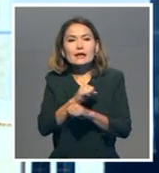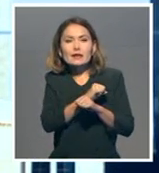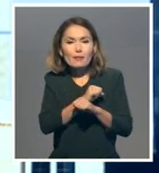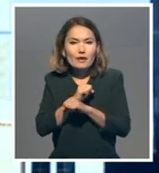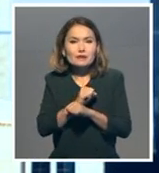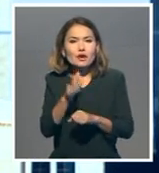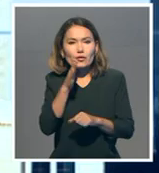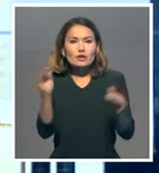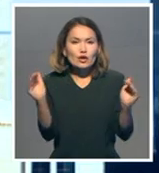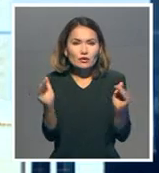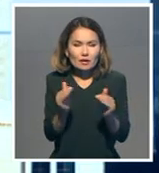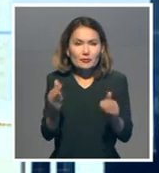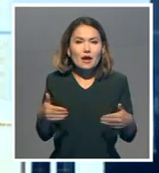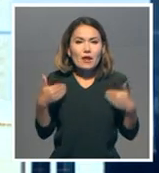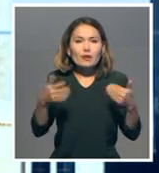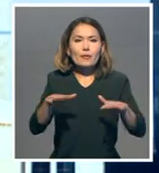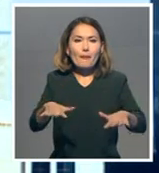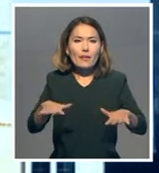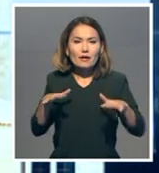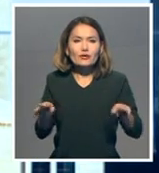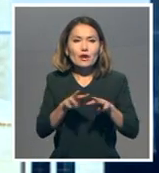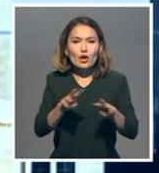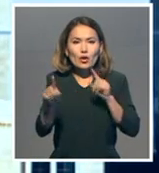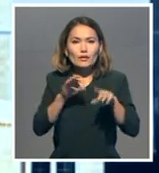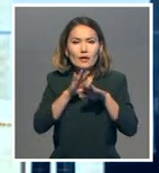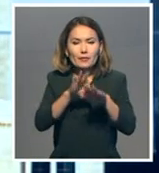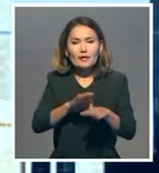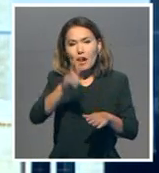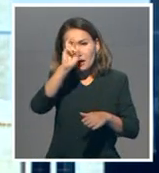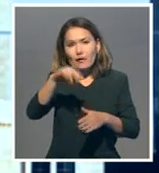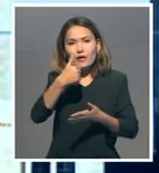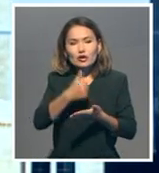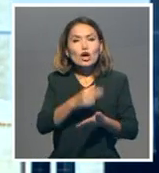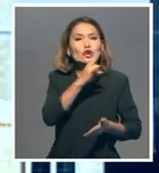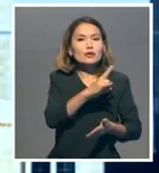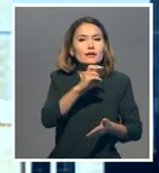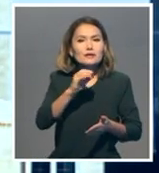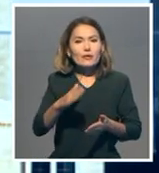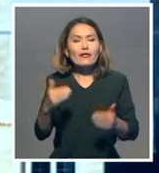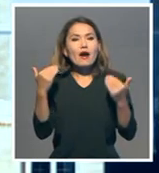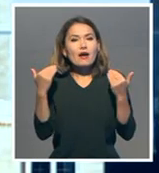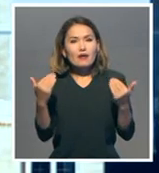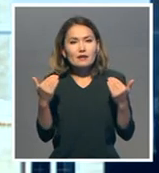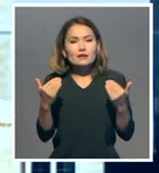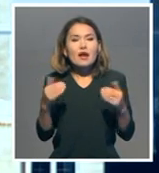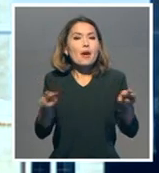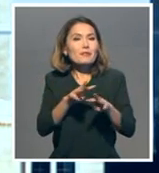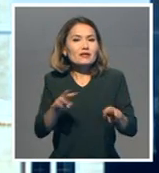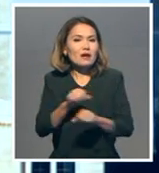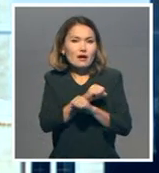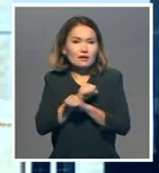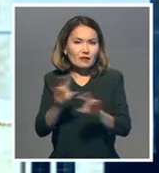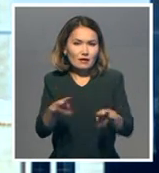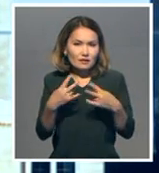қысқарту туралы ұсыныспен шықты. Парламент палаталарының бірлескен отырысына қатысқан Нұрсұлтан Назарбаев қазір арқаны кеңге салатын кез емес екенін